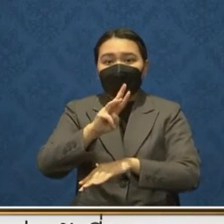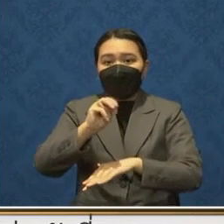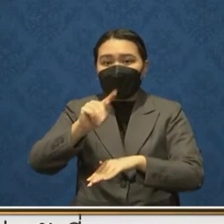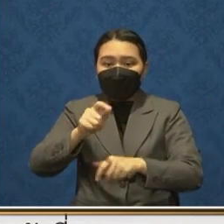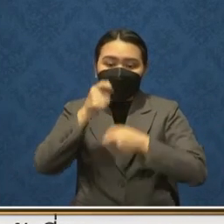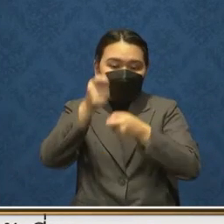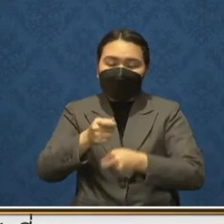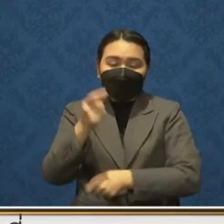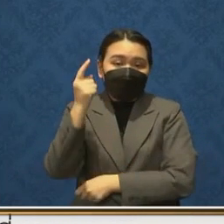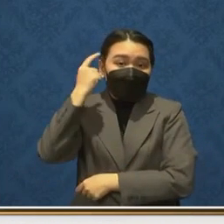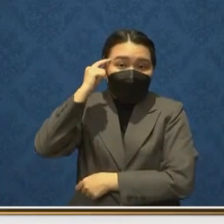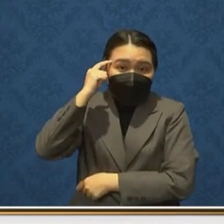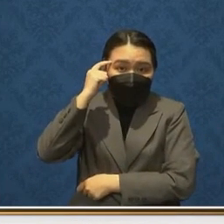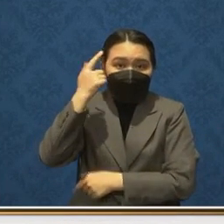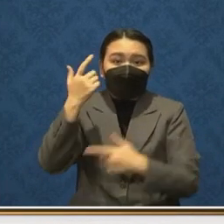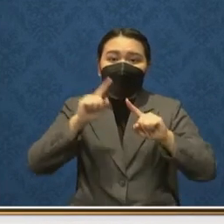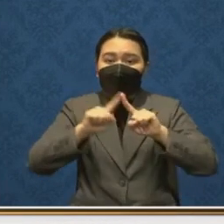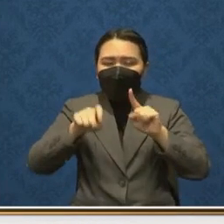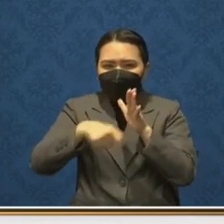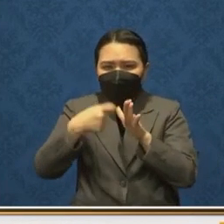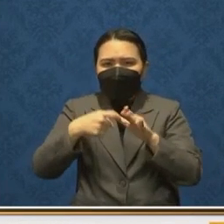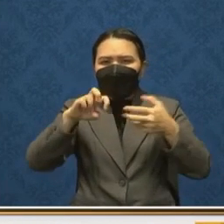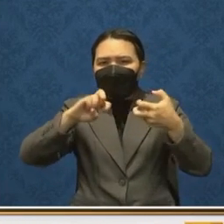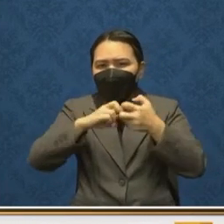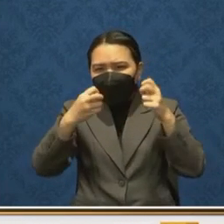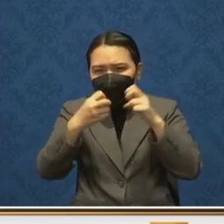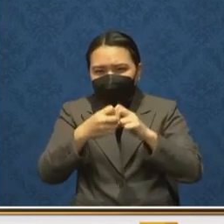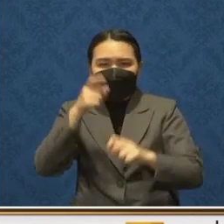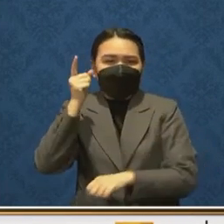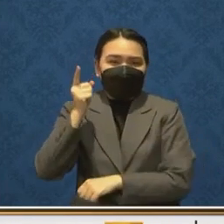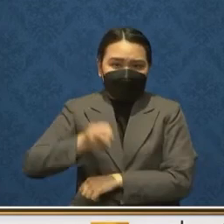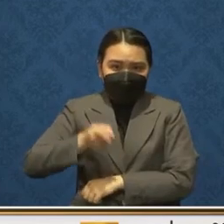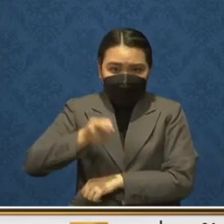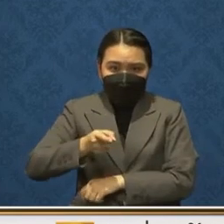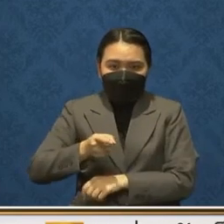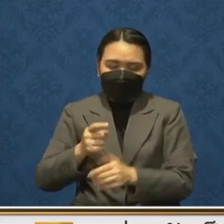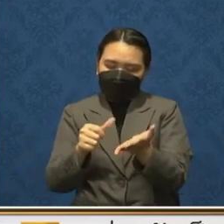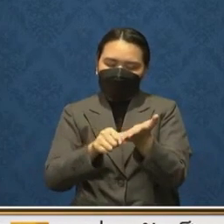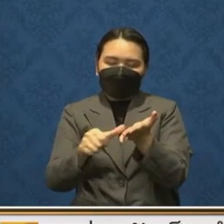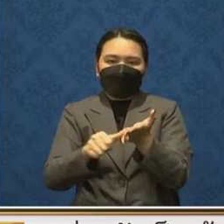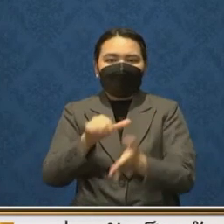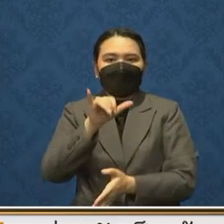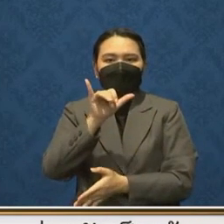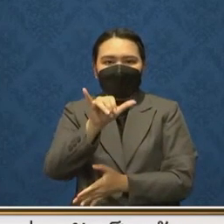ต้นหอตัต้นปัญหาของเทรส่เสริม